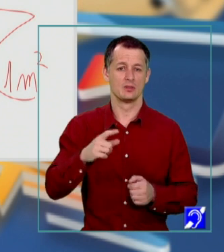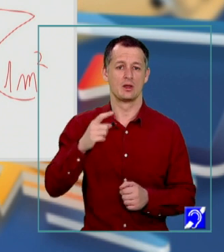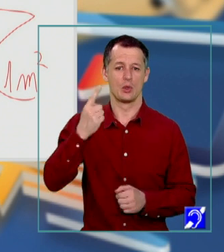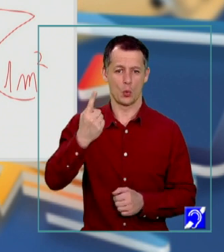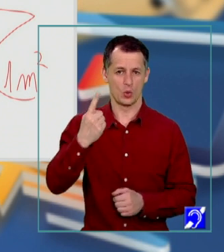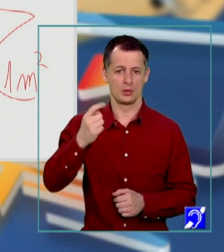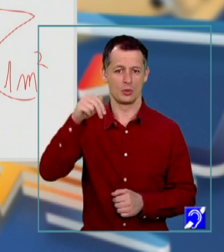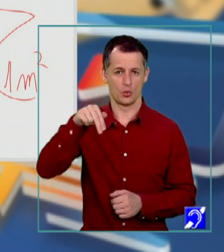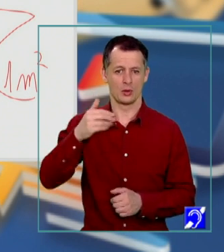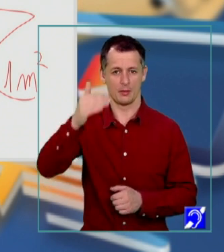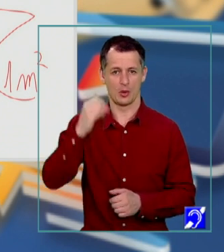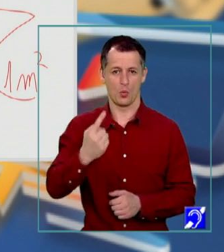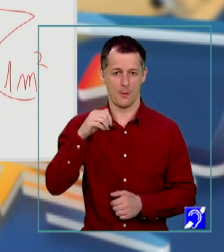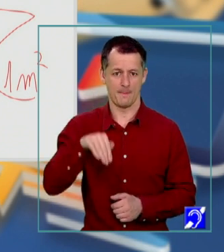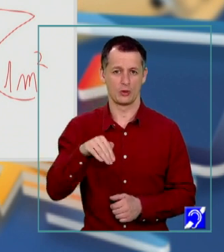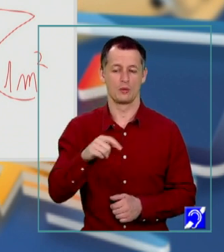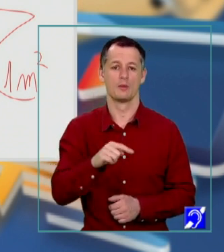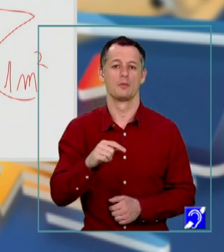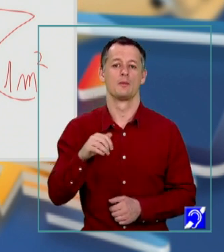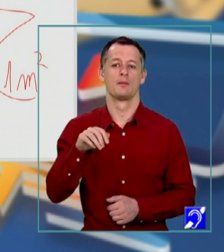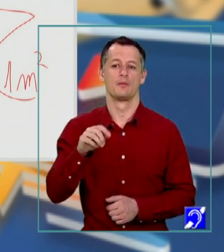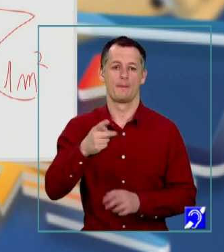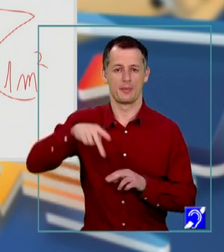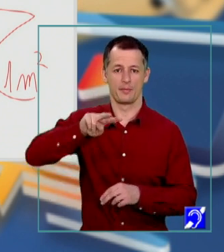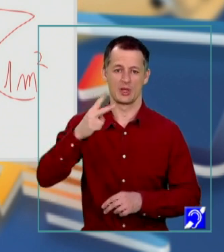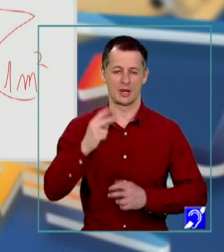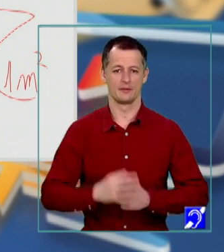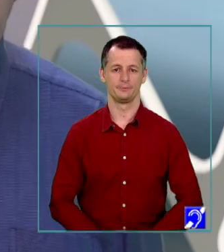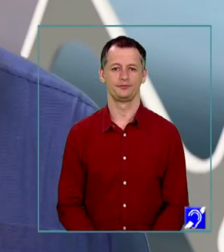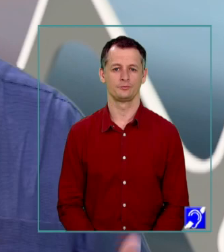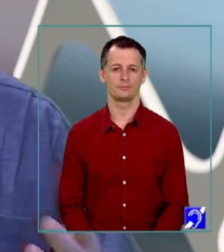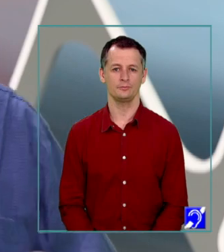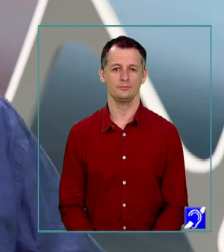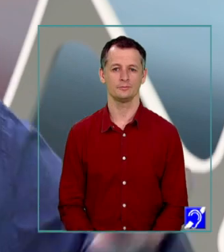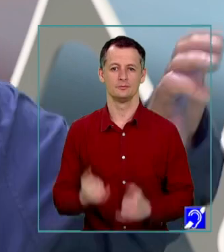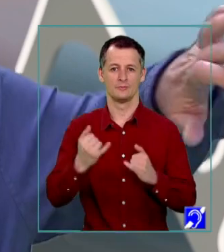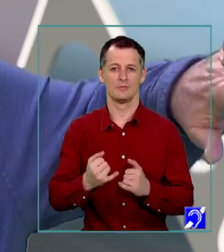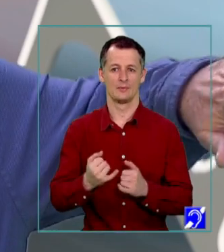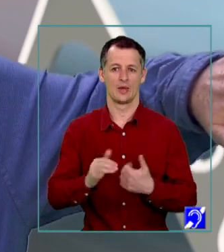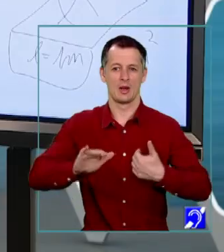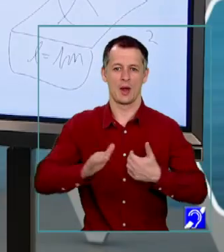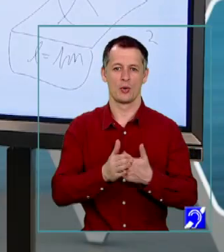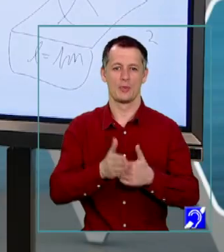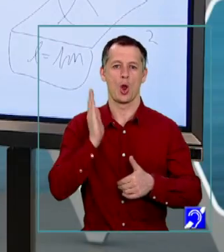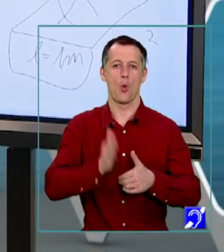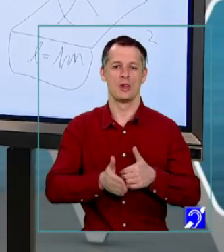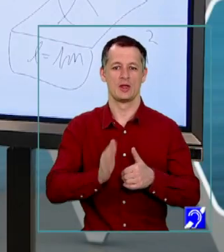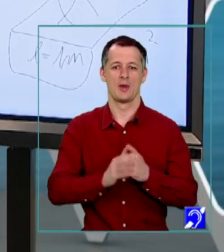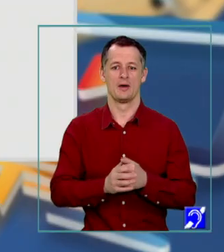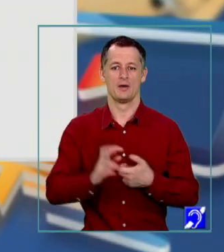metru pătrat. Bun, și este cazul să ne apropiem de ultima